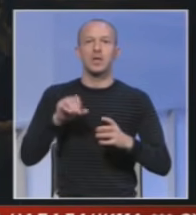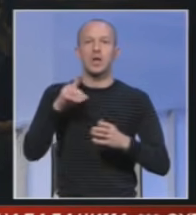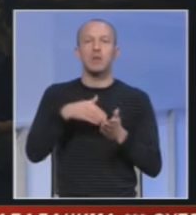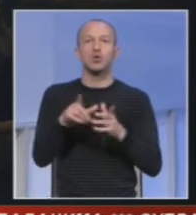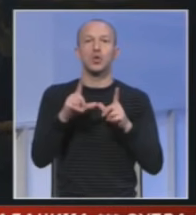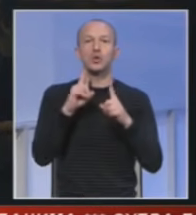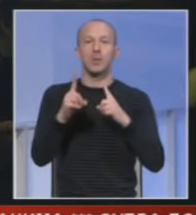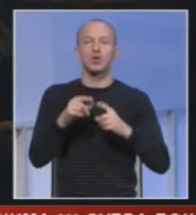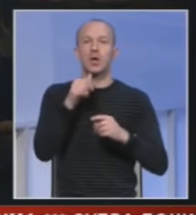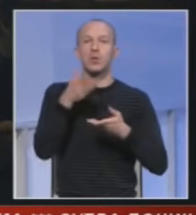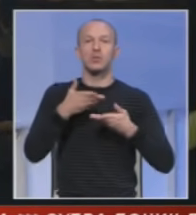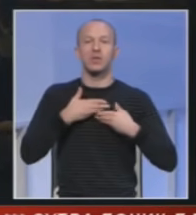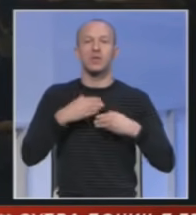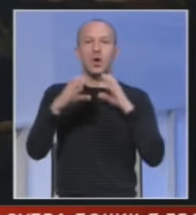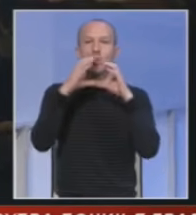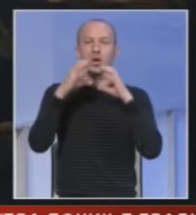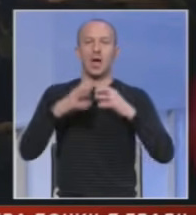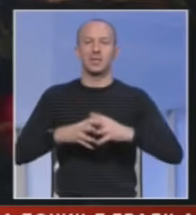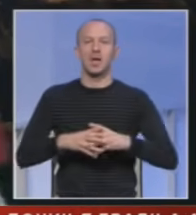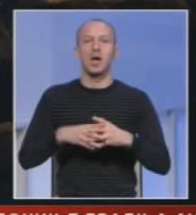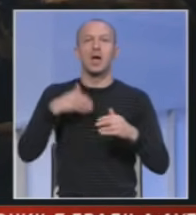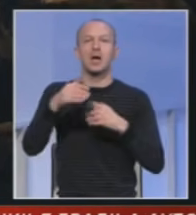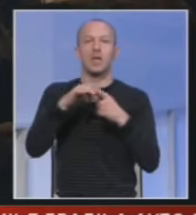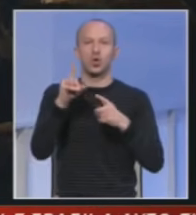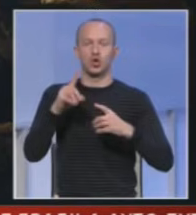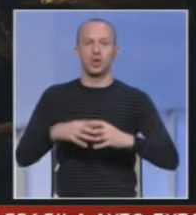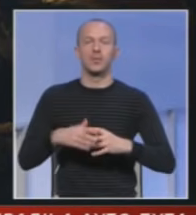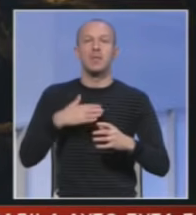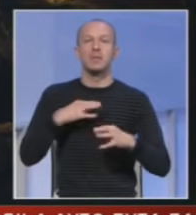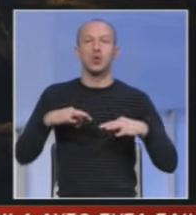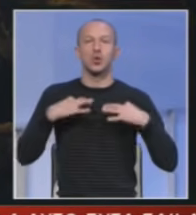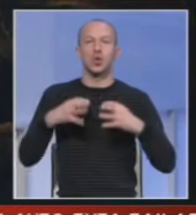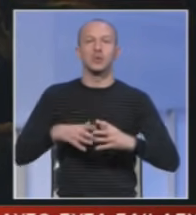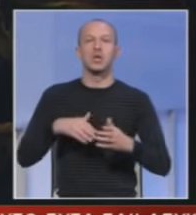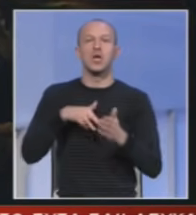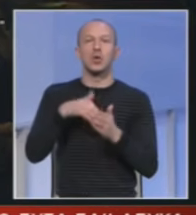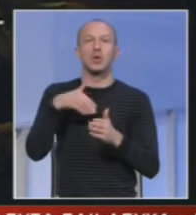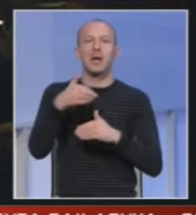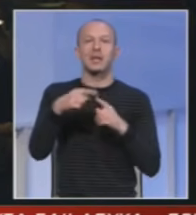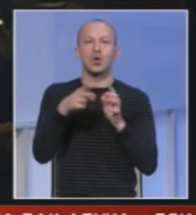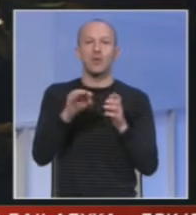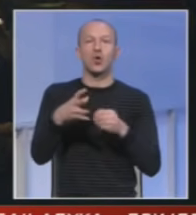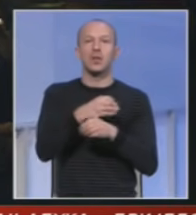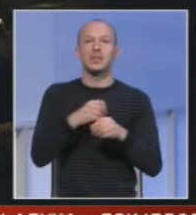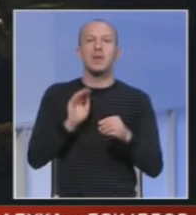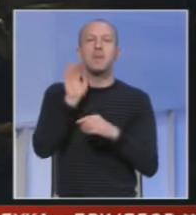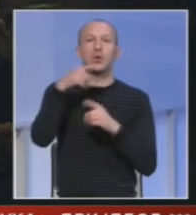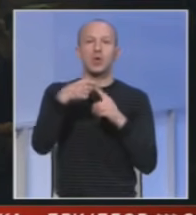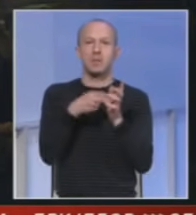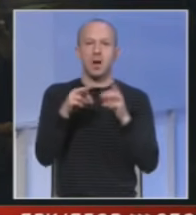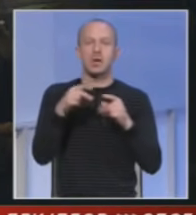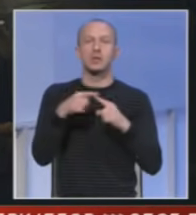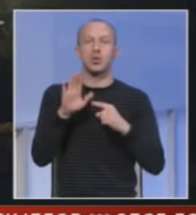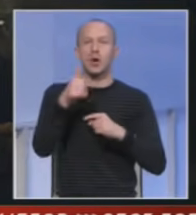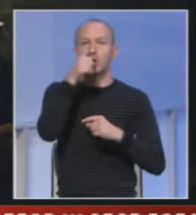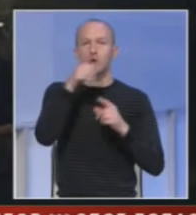pušten u saobraćaj? Da li je uspostavljena, dakle, komunikacija ka Foč? Pa i mi smo jutro ka Trnovu koristili komunikaciju preko Igmana, baš zbog